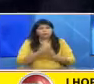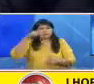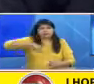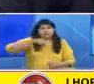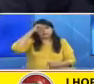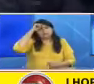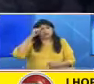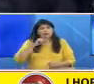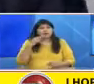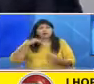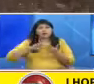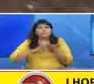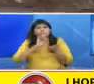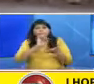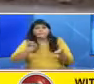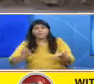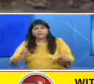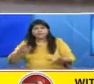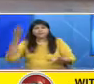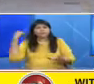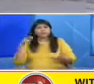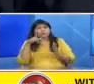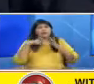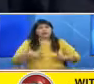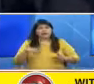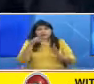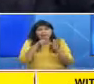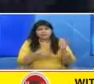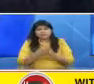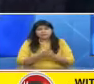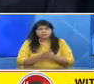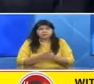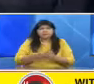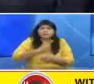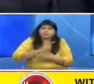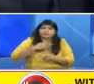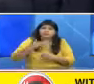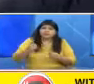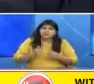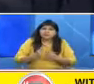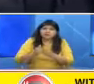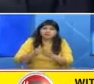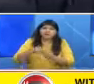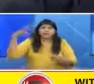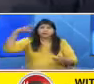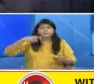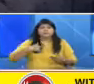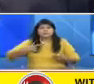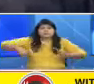का संदेश, भारत की परंपरा, भारत के संस्कार यात्रा में प्रकृति के